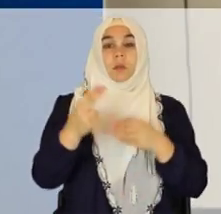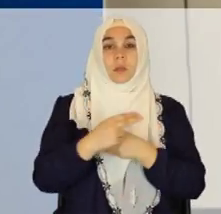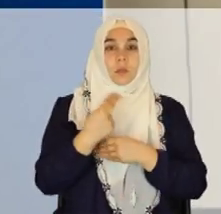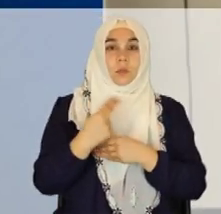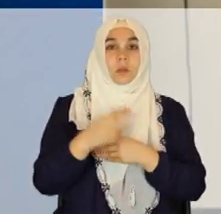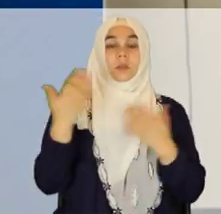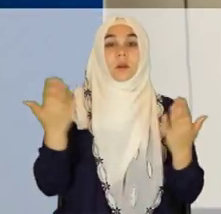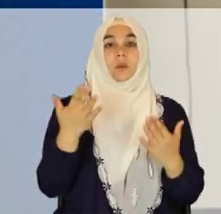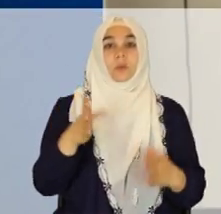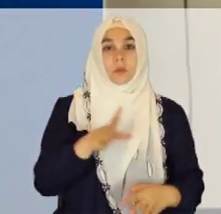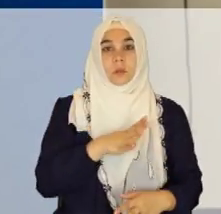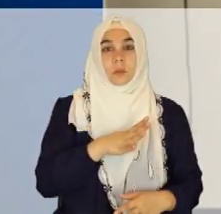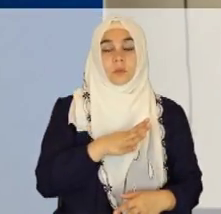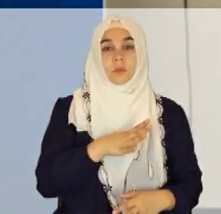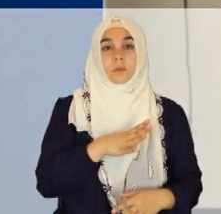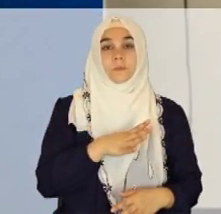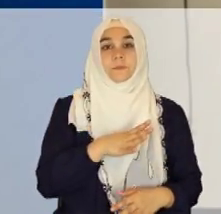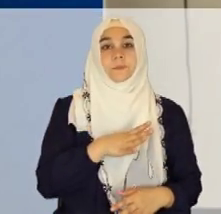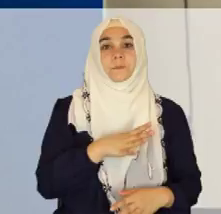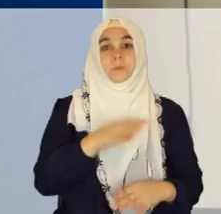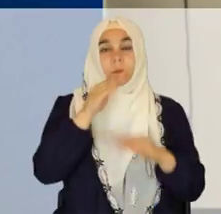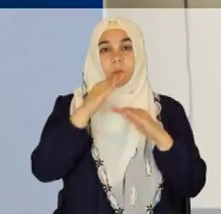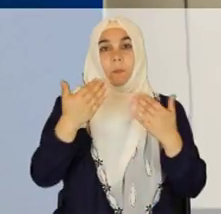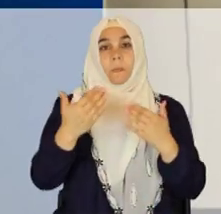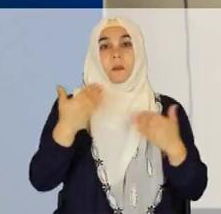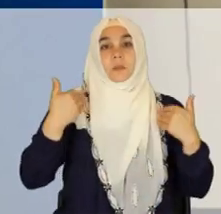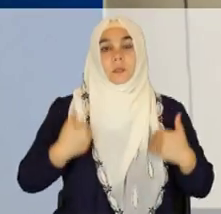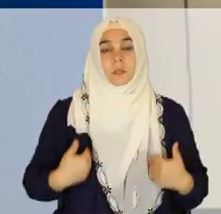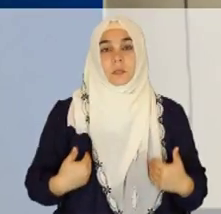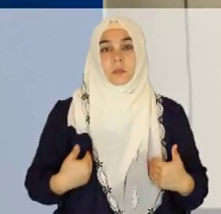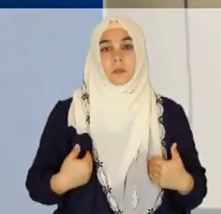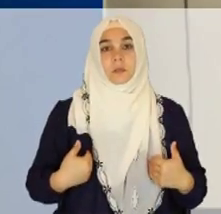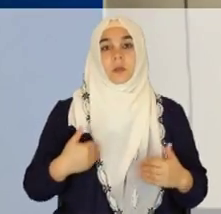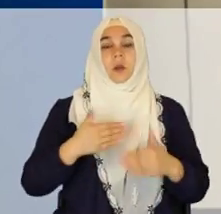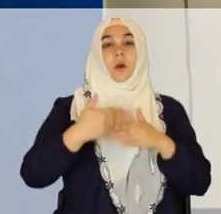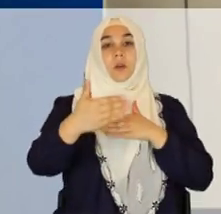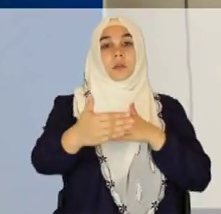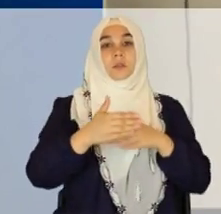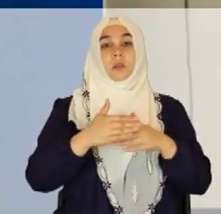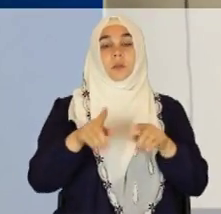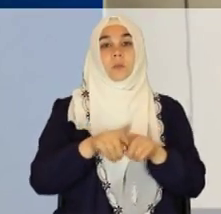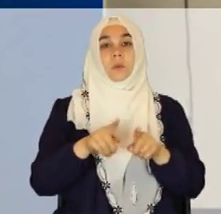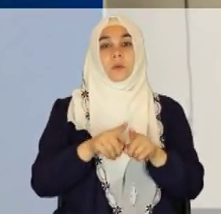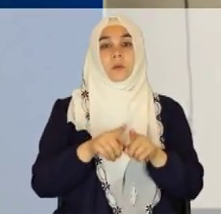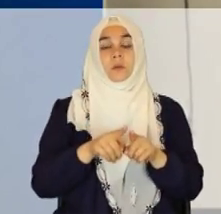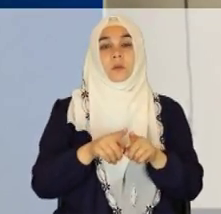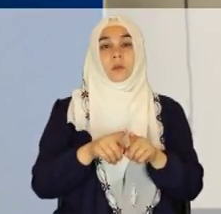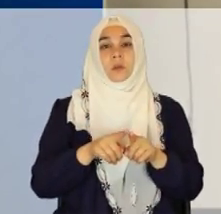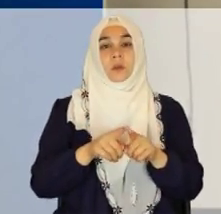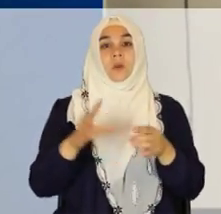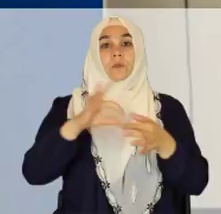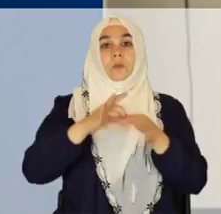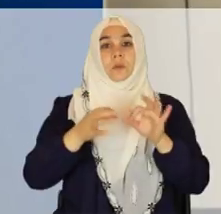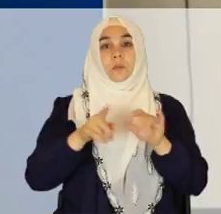tarbiyalash qandoq bo'lishi, ruh bilan jasadni orasidagi demak